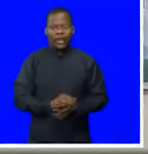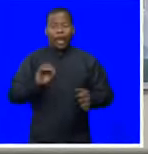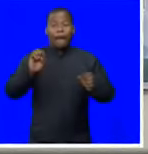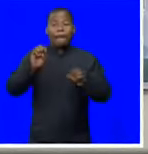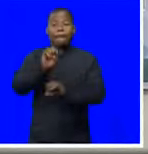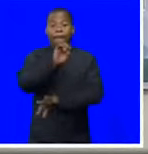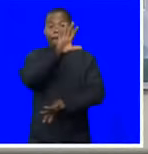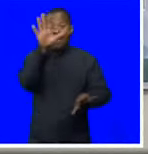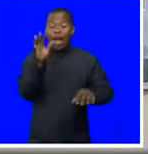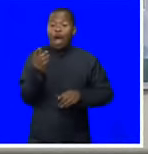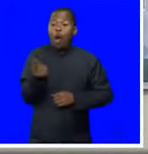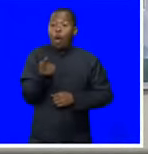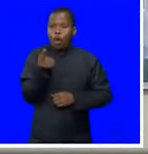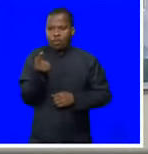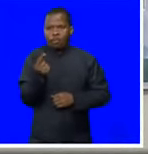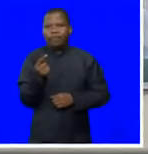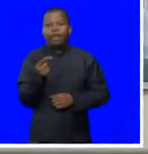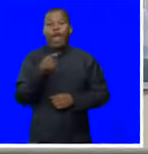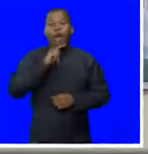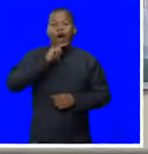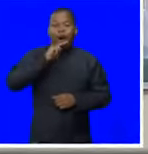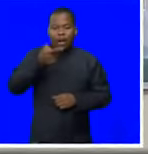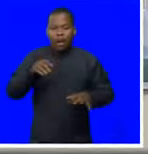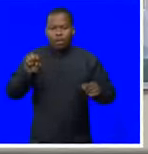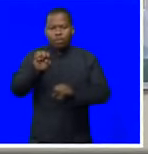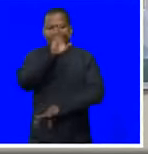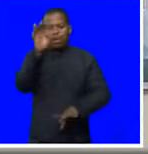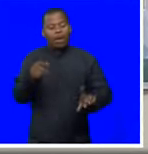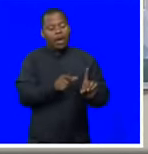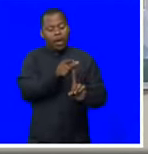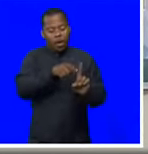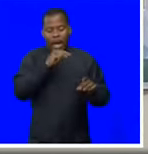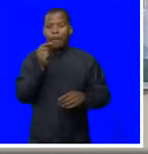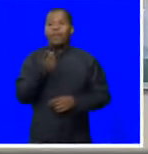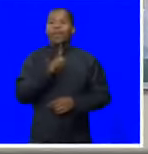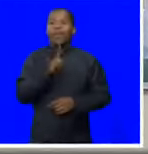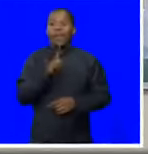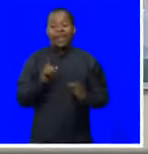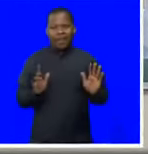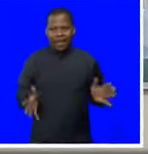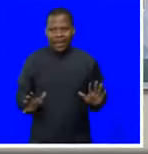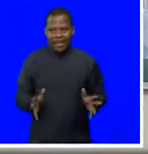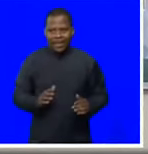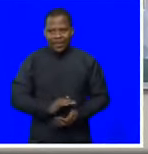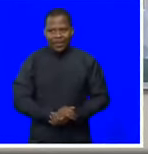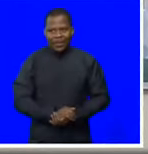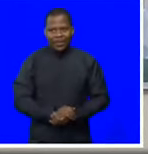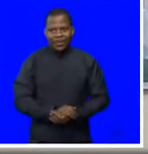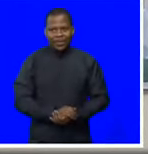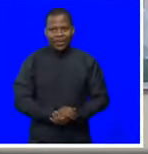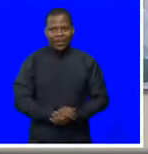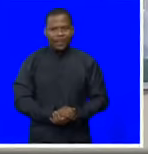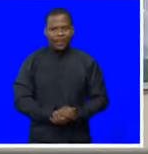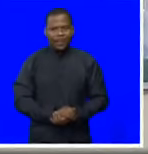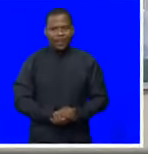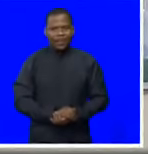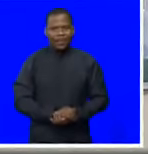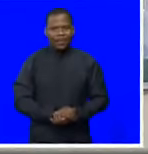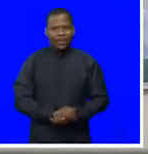sikhishwa ngolokhulumela lo mnyango wekulungisa nokucondzisa timilo longusine